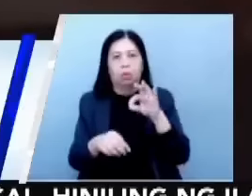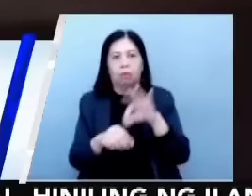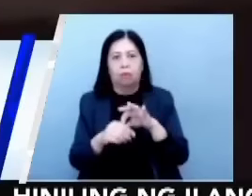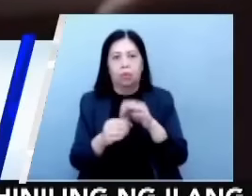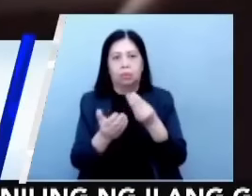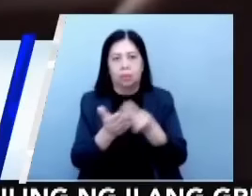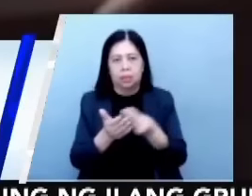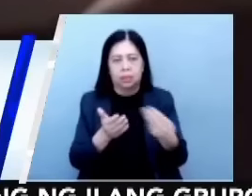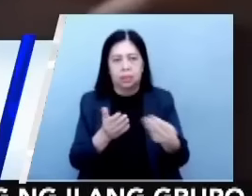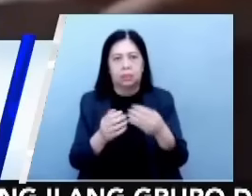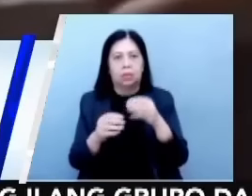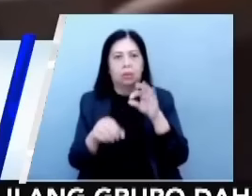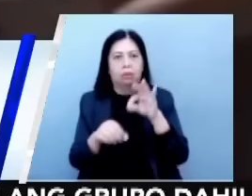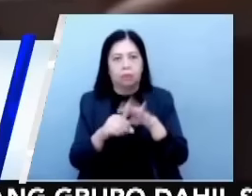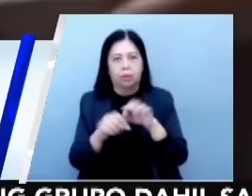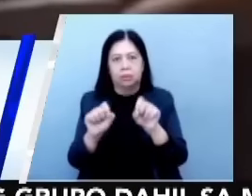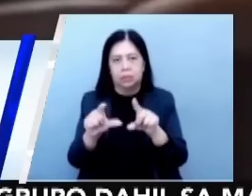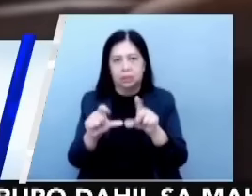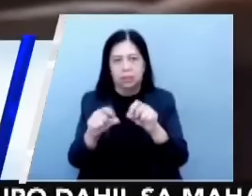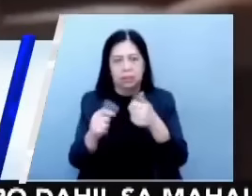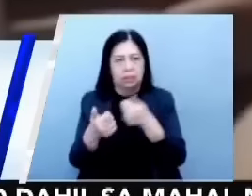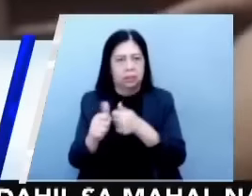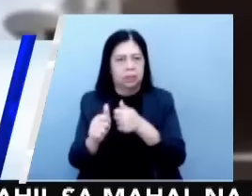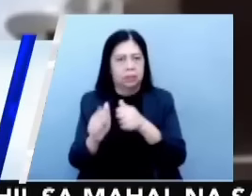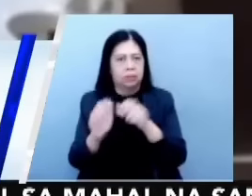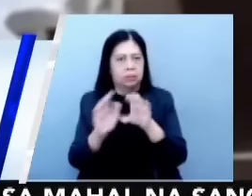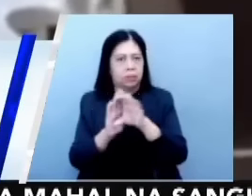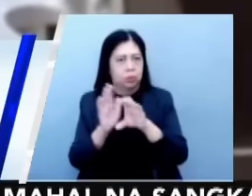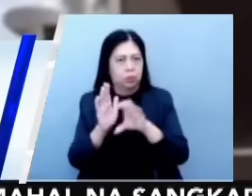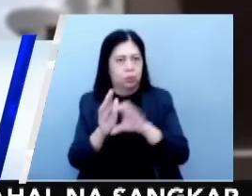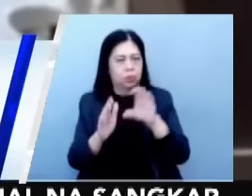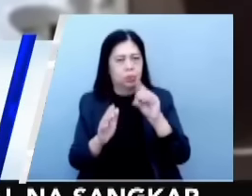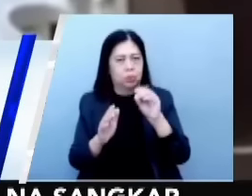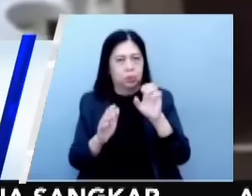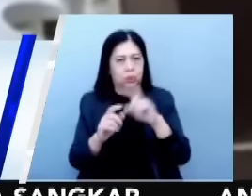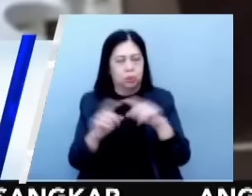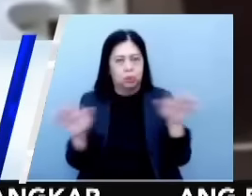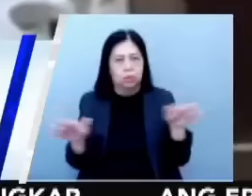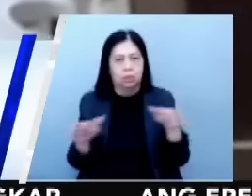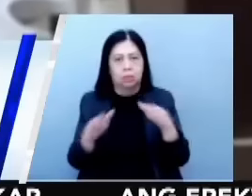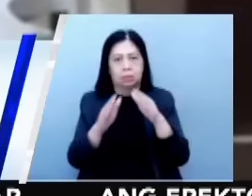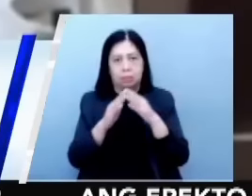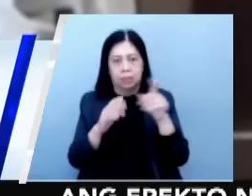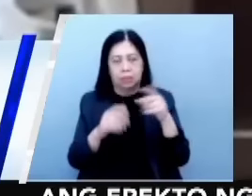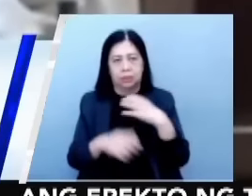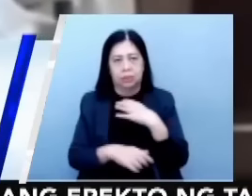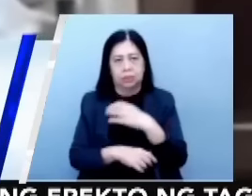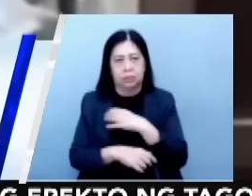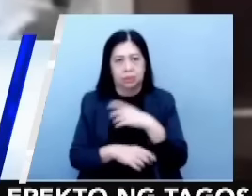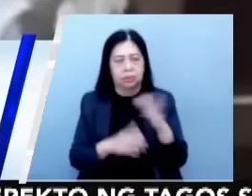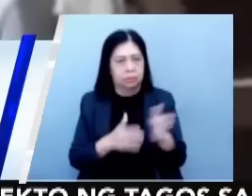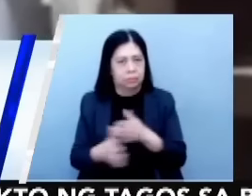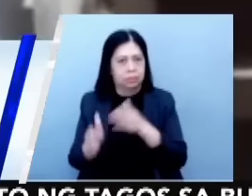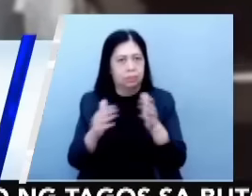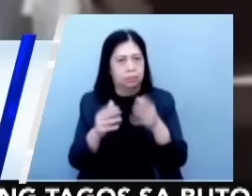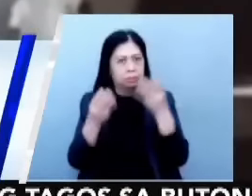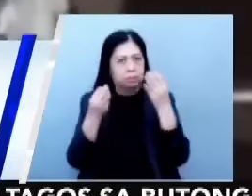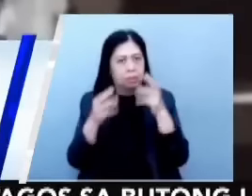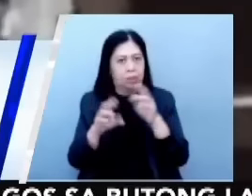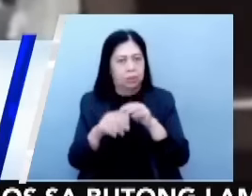sa Omnibus Election Code. Yan ayon sa kinatawan ng Albay First District, ang pinaplansya raw ng mga mayor sa kanyang